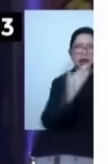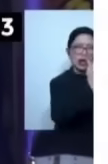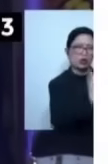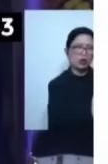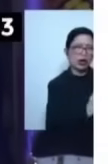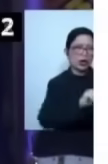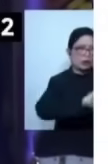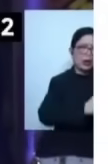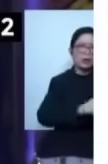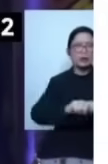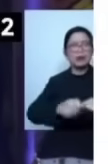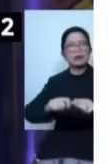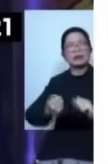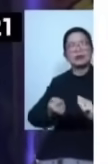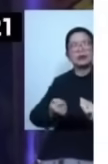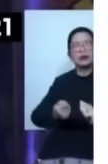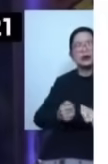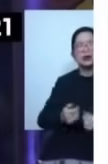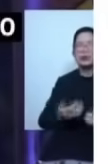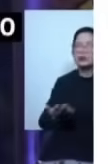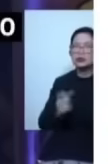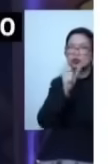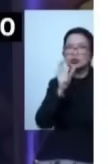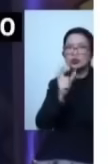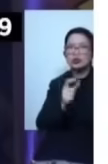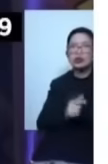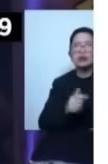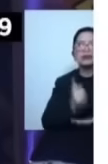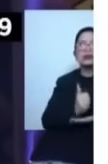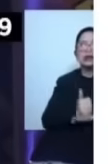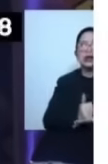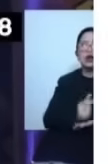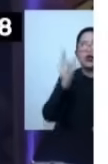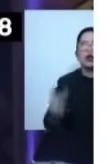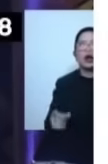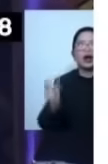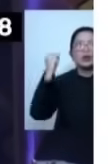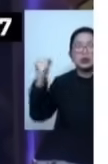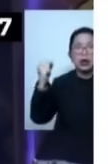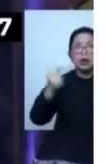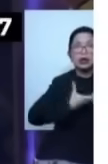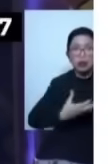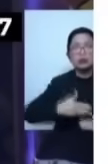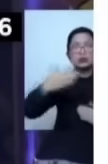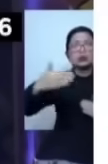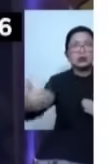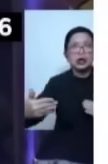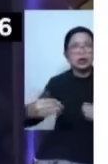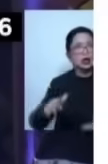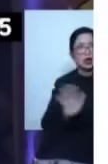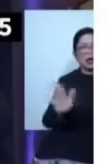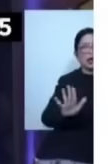secara beramai-ramai mereka menyaksikan dari jam 7 malam ataupun pukul 19.00 Waktu Indonesia Barat hingga